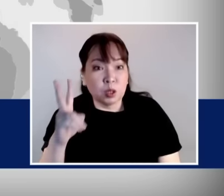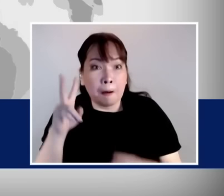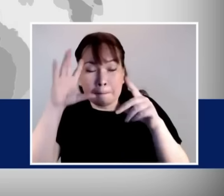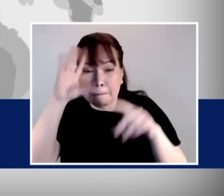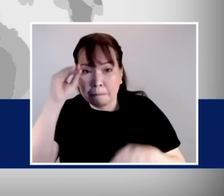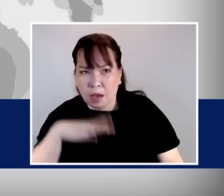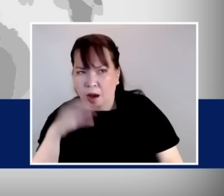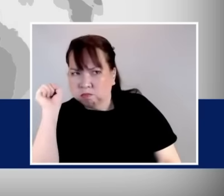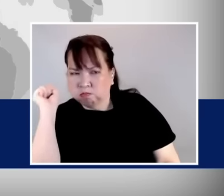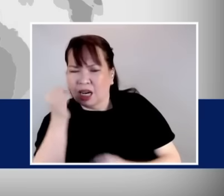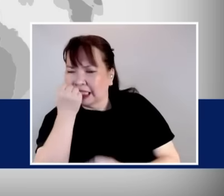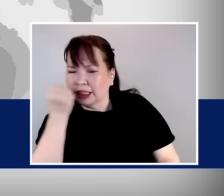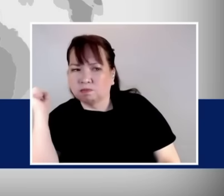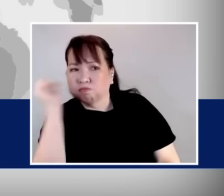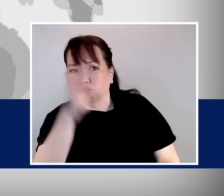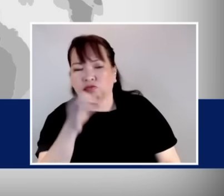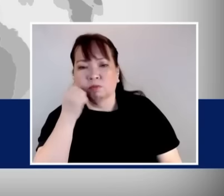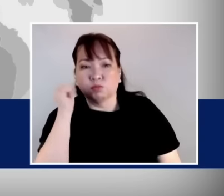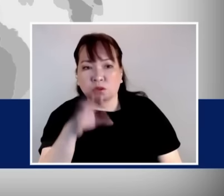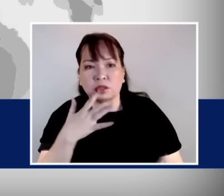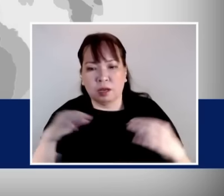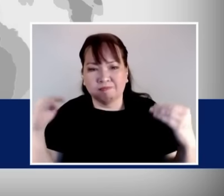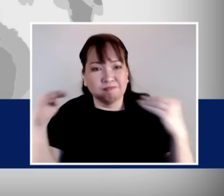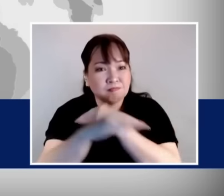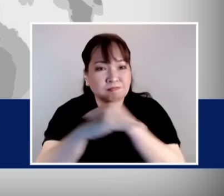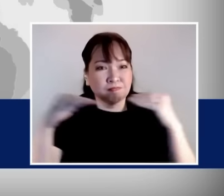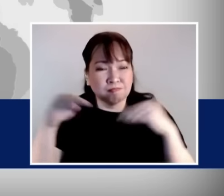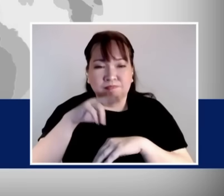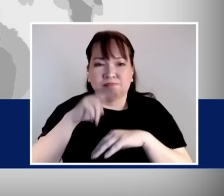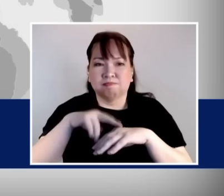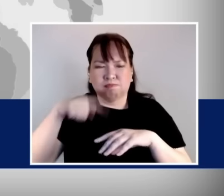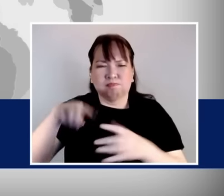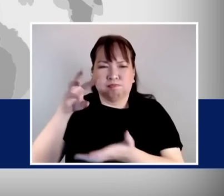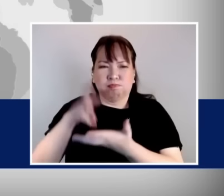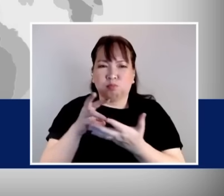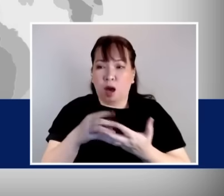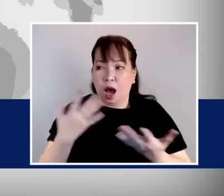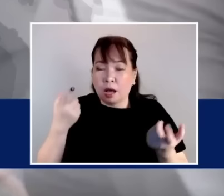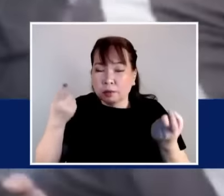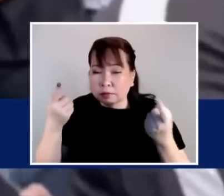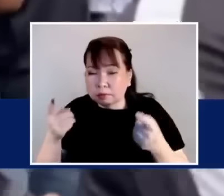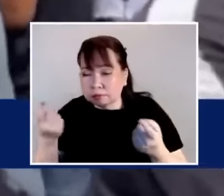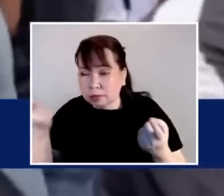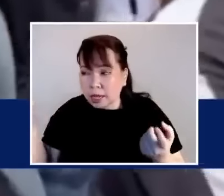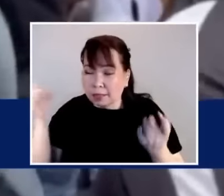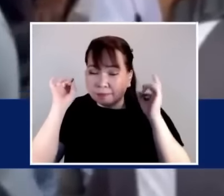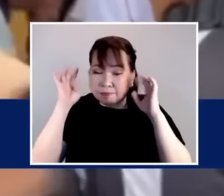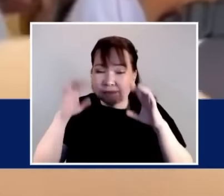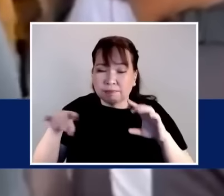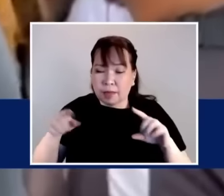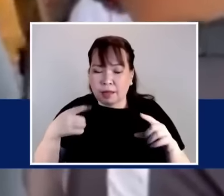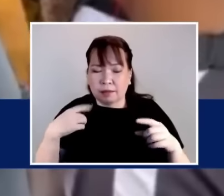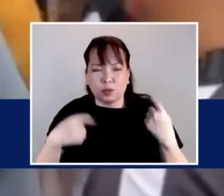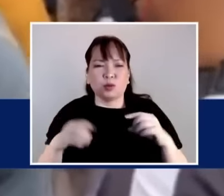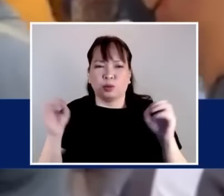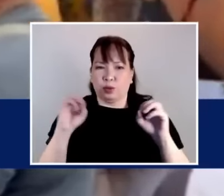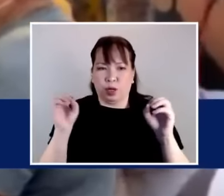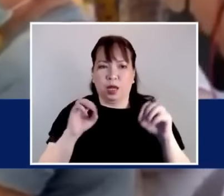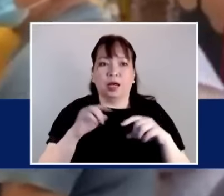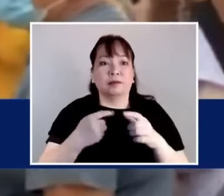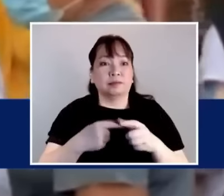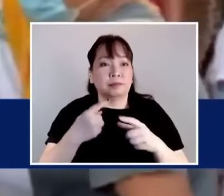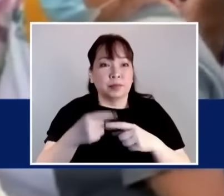granada sa National Highway ng bayan. Wala namang nasaktan sa pagsabog. Gitgita naman sa Cotabato